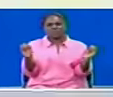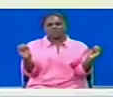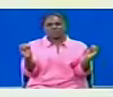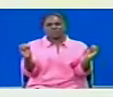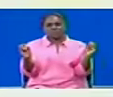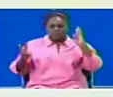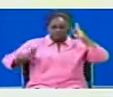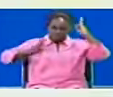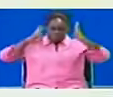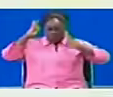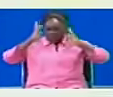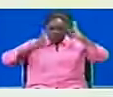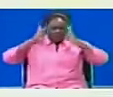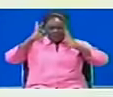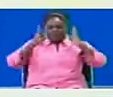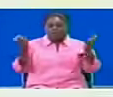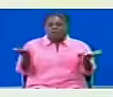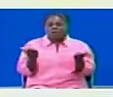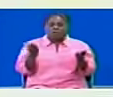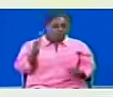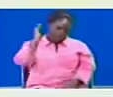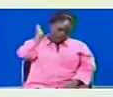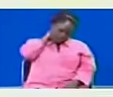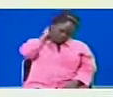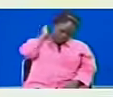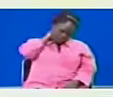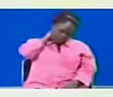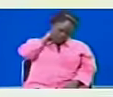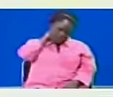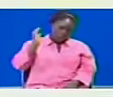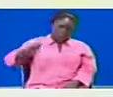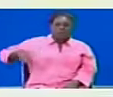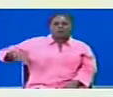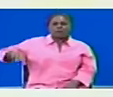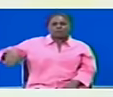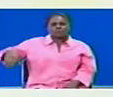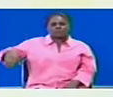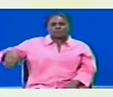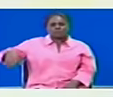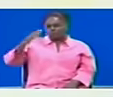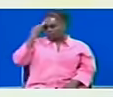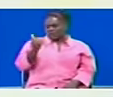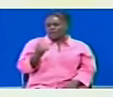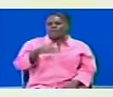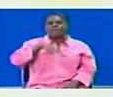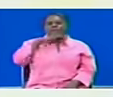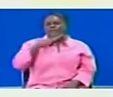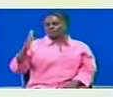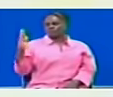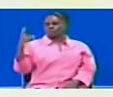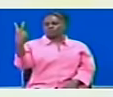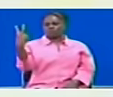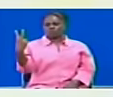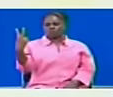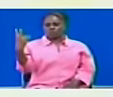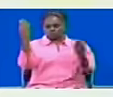Na hofu imekigubika kijiji cha Kabanga, eneo la Makuyu katika kaunti ya Murang'a, kufuatia mauaji ya walinzi wawili usiku